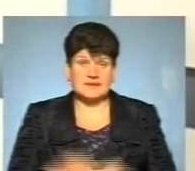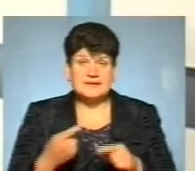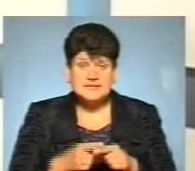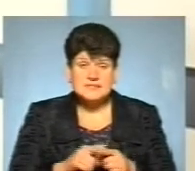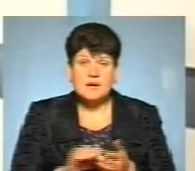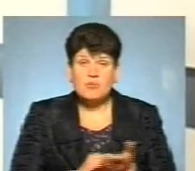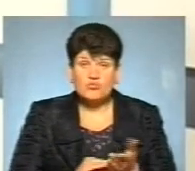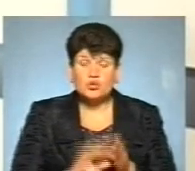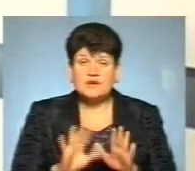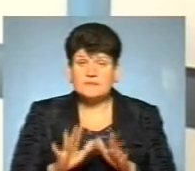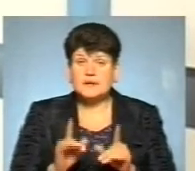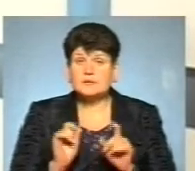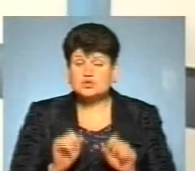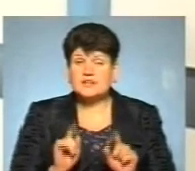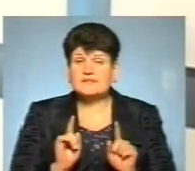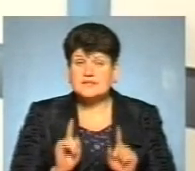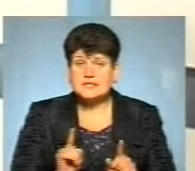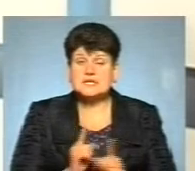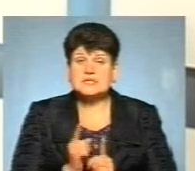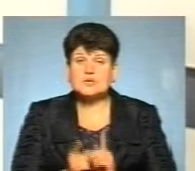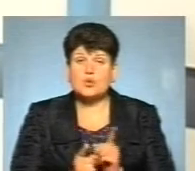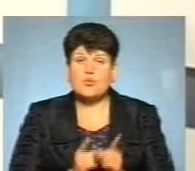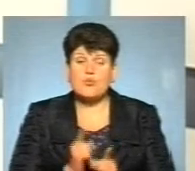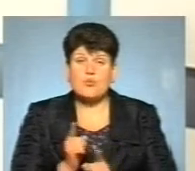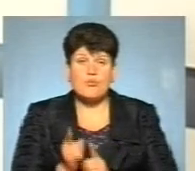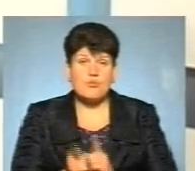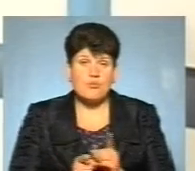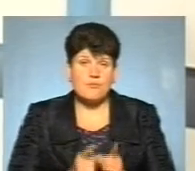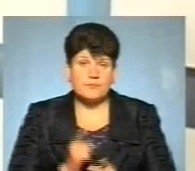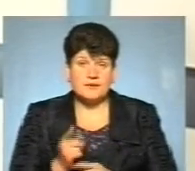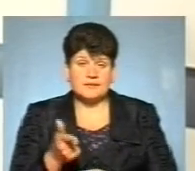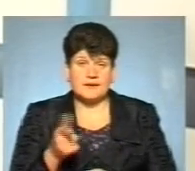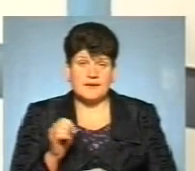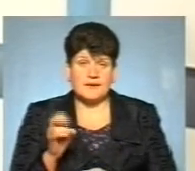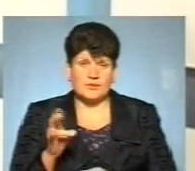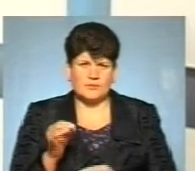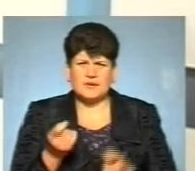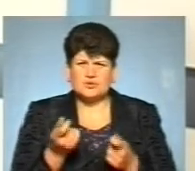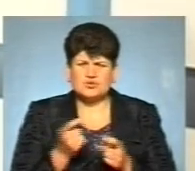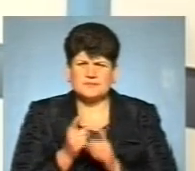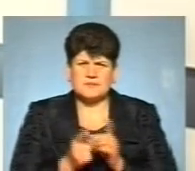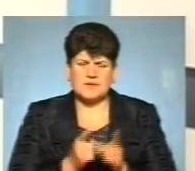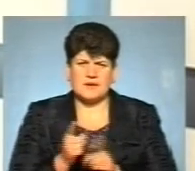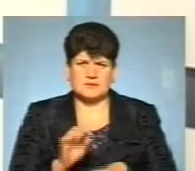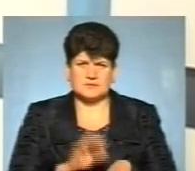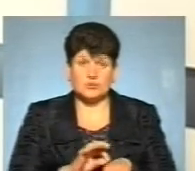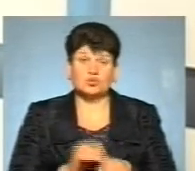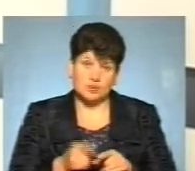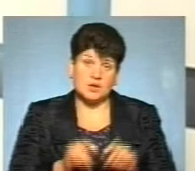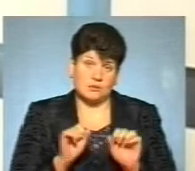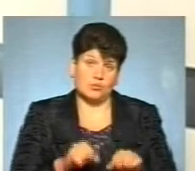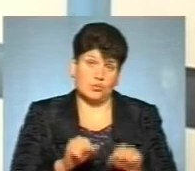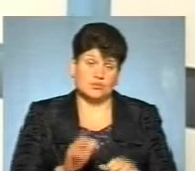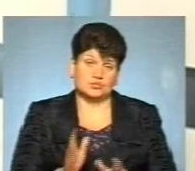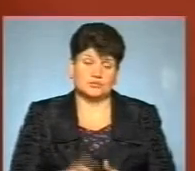повторні випадки можливі тільки за умови зміни геному, коли дещо мутує збудник. Так, тоді така можливість